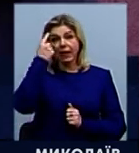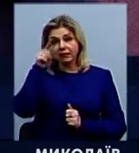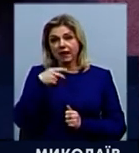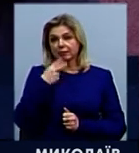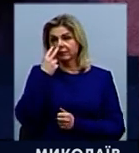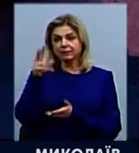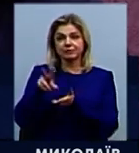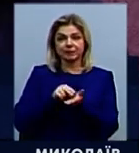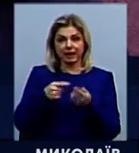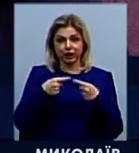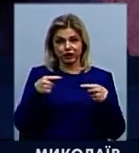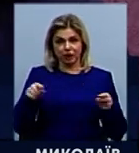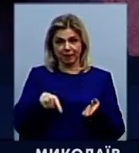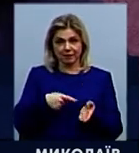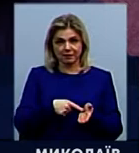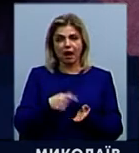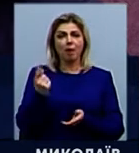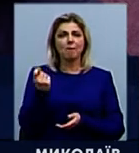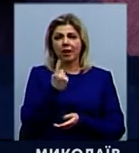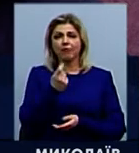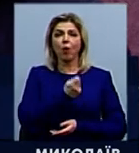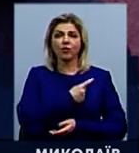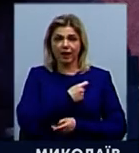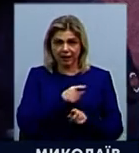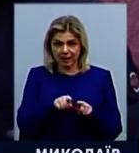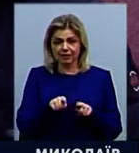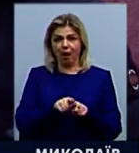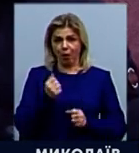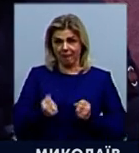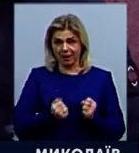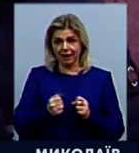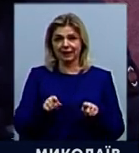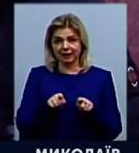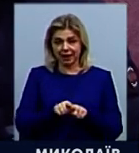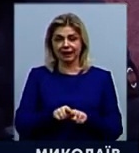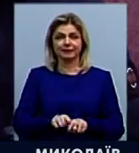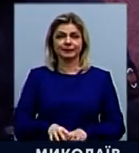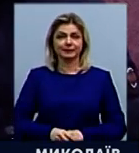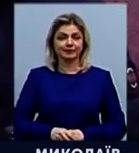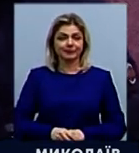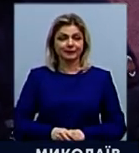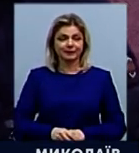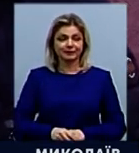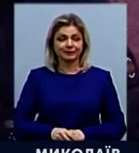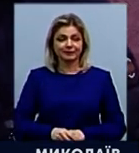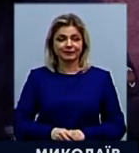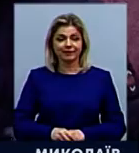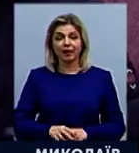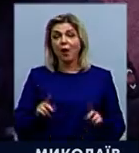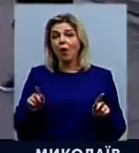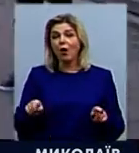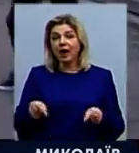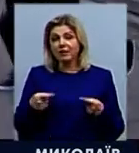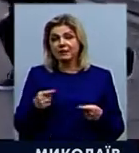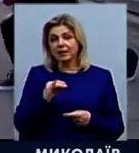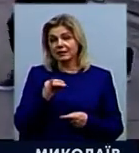містах. Насамперед Одеса також бігала подібні забіги. Ось. В плані організації